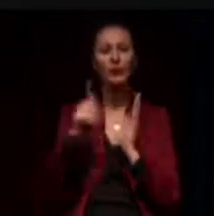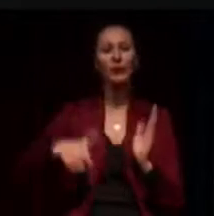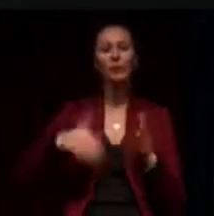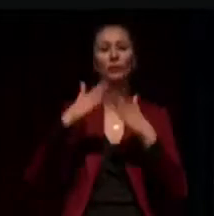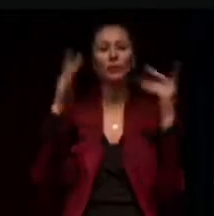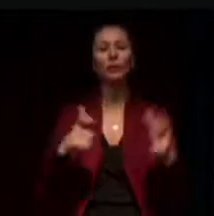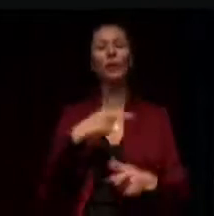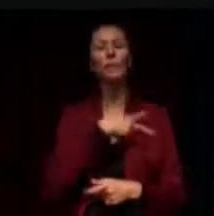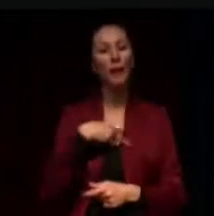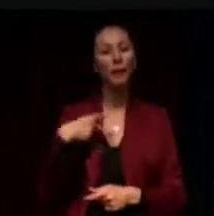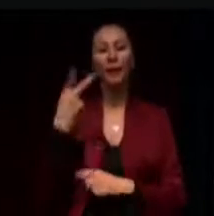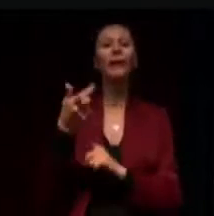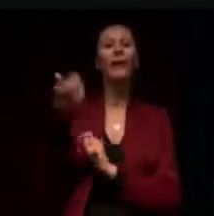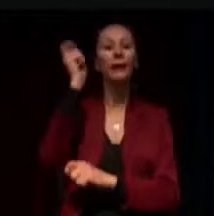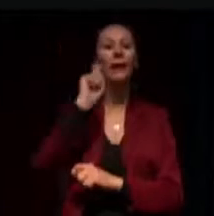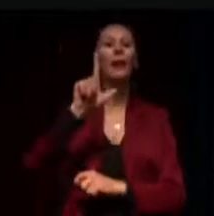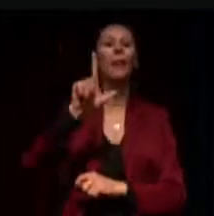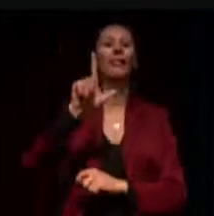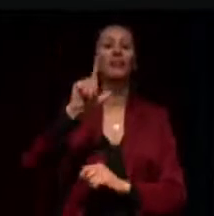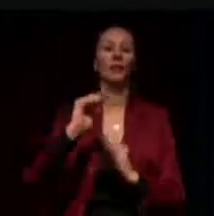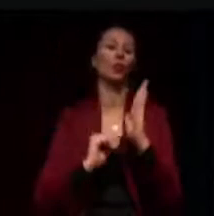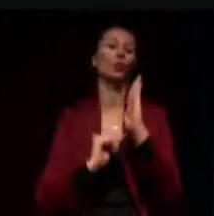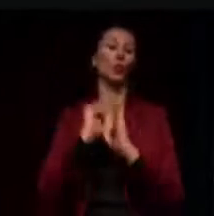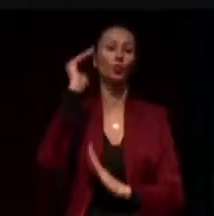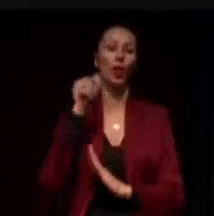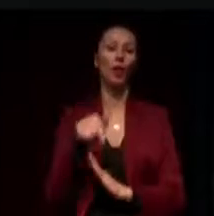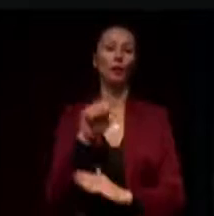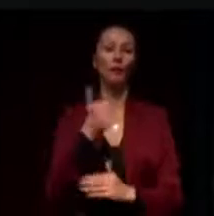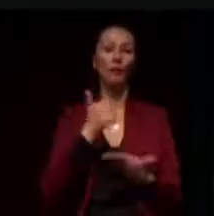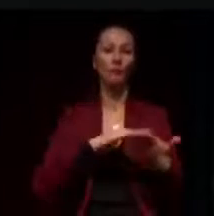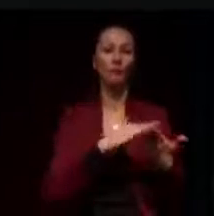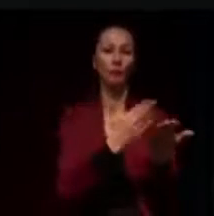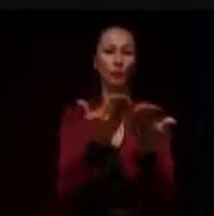İzmir Büyükşehir Belediyesi'nin kredibilitesi yüksek değerli arkadaşlar.